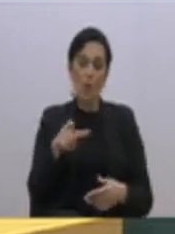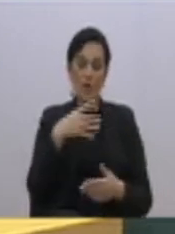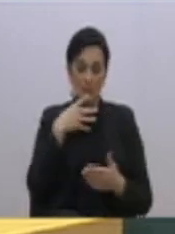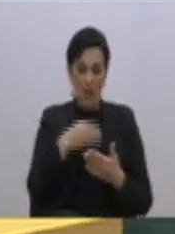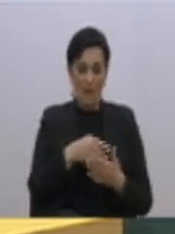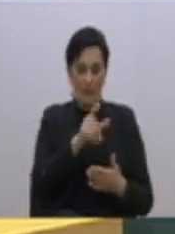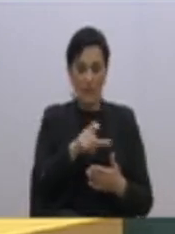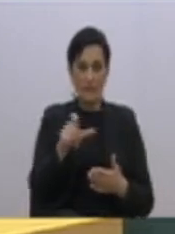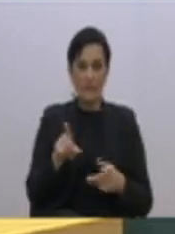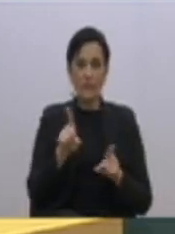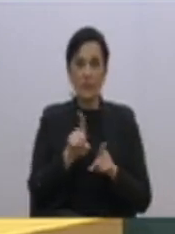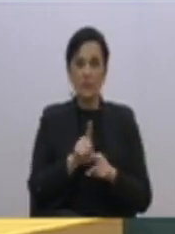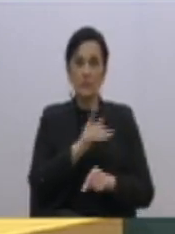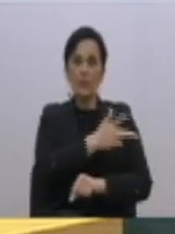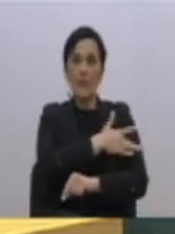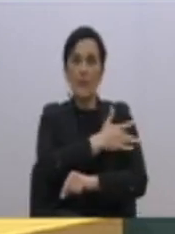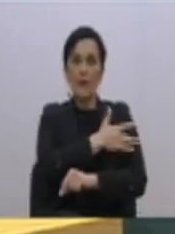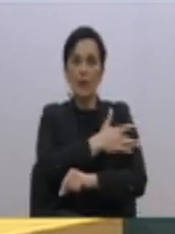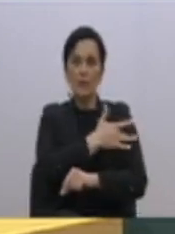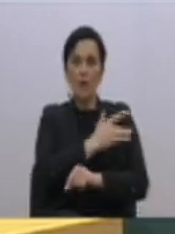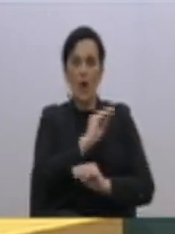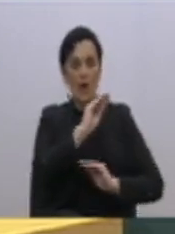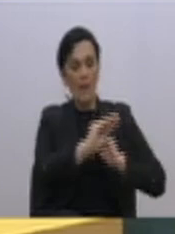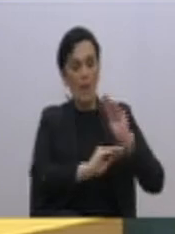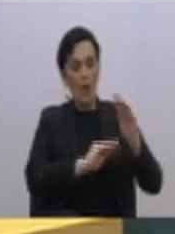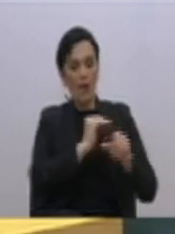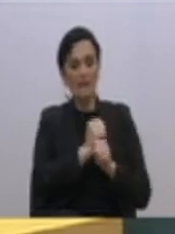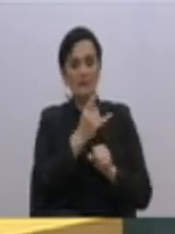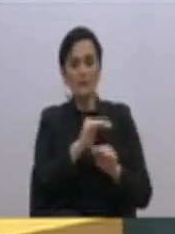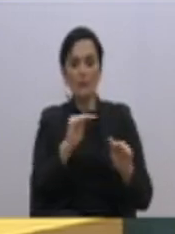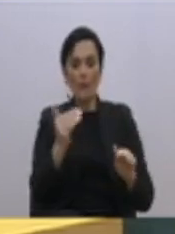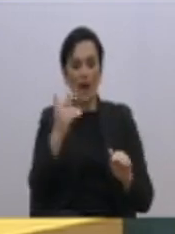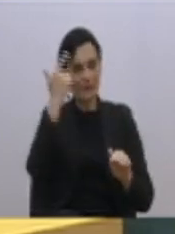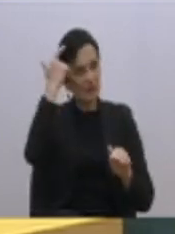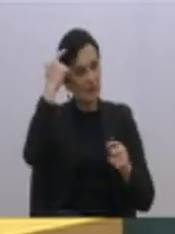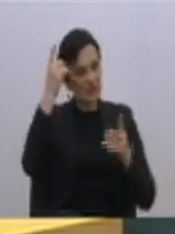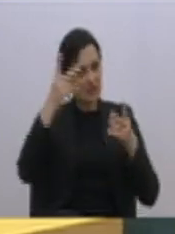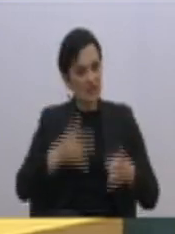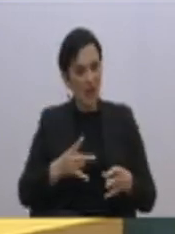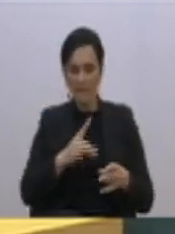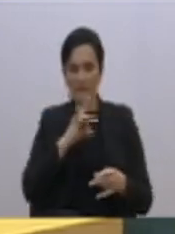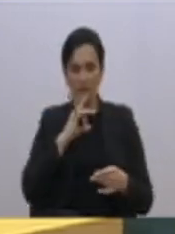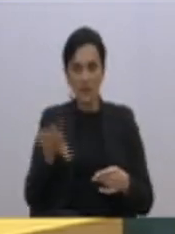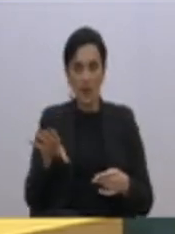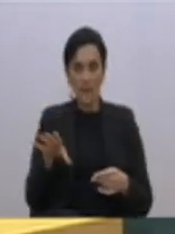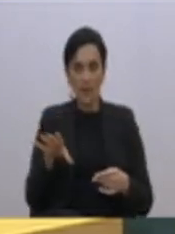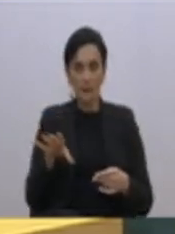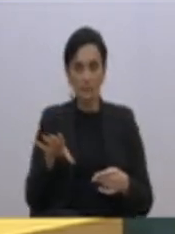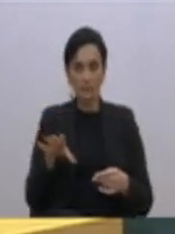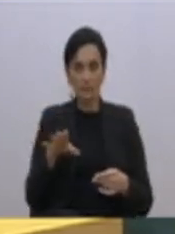კლიენტებისთვის ისეთი მომსახურება მოაწყოს, რომელიც ამ ბავშვების ტრავმირებას არ გამოიწვევს. გესმით?